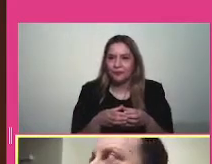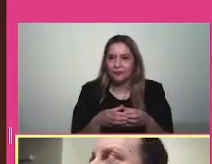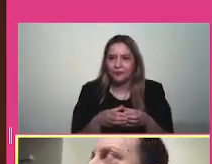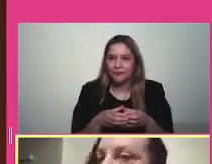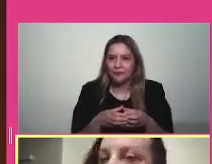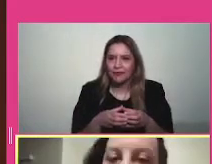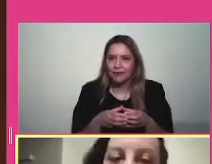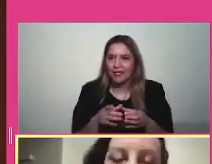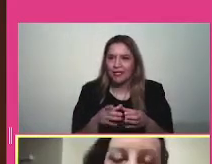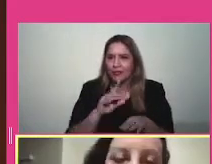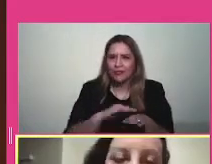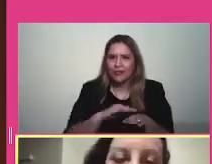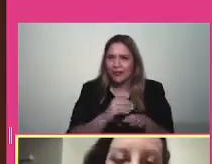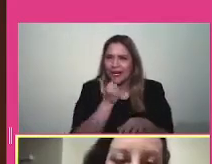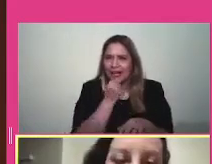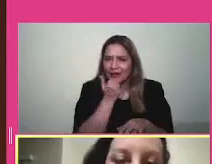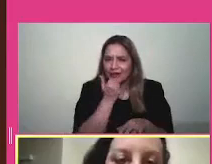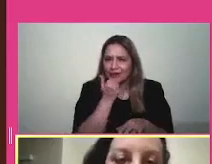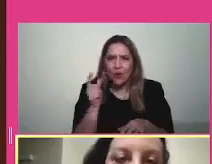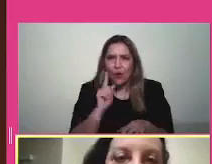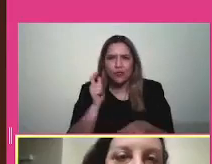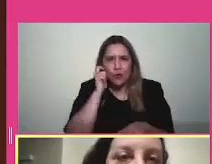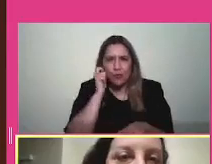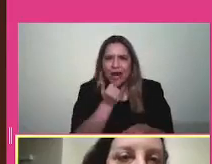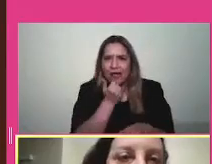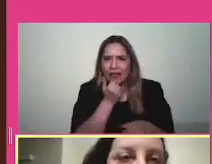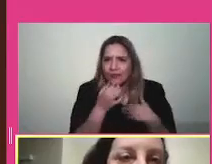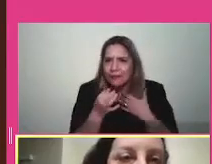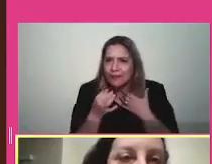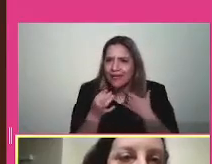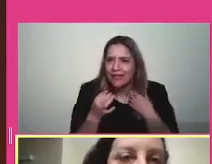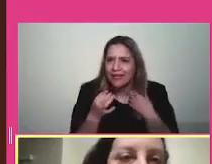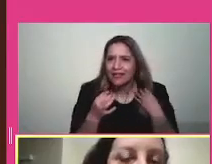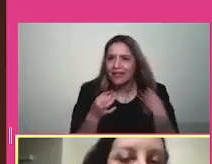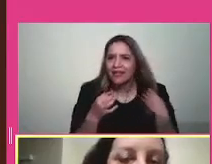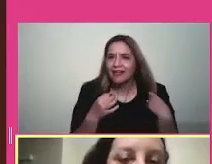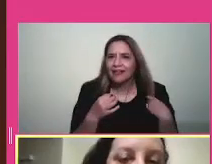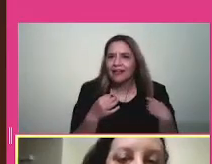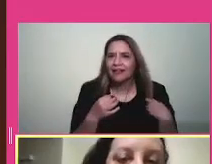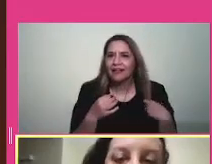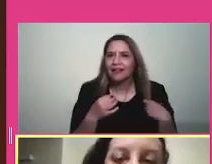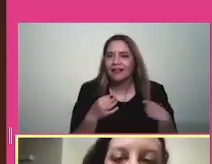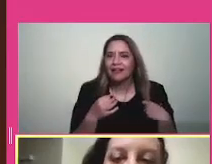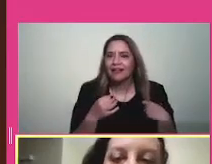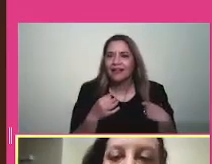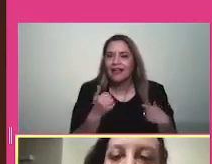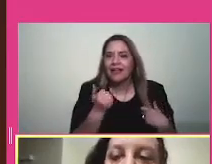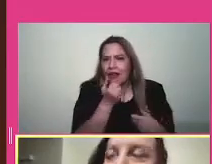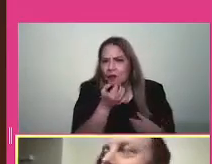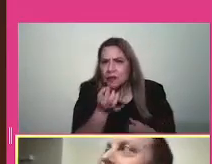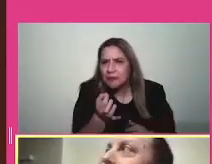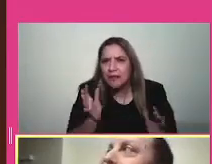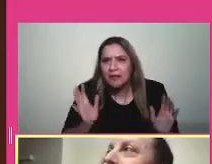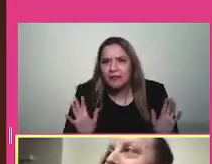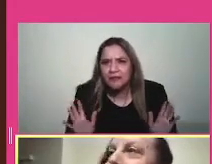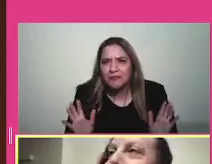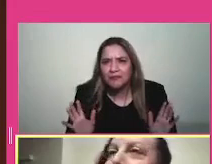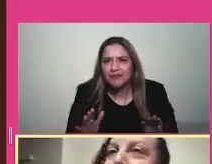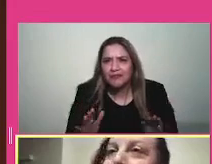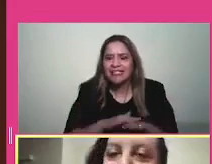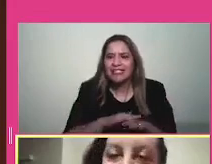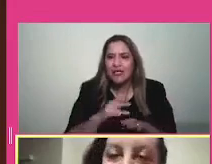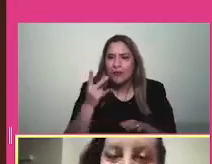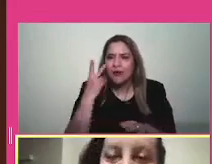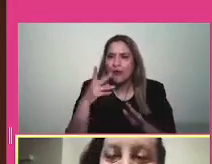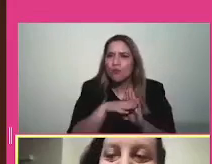το Θάνο, όχι, έχω πει λάθος όνομα, αυτή τη στιγμή. Πιθανότητα. Είδες λίγο το πρόγραμμα,